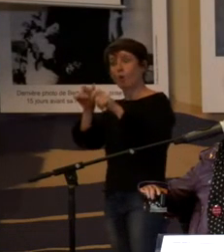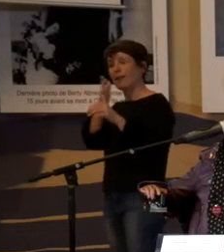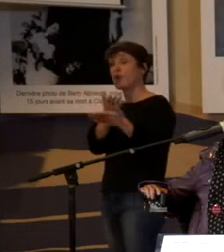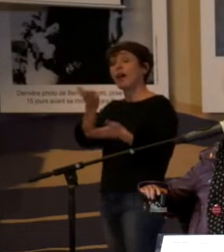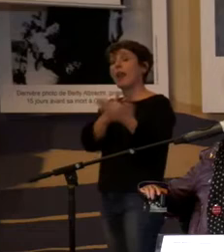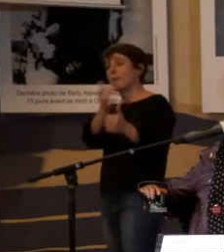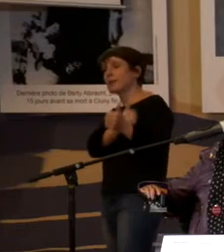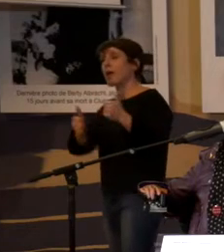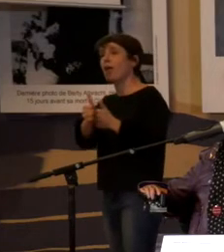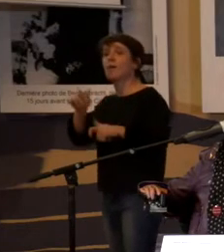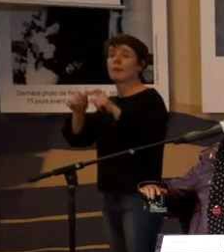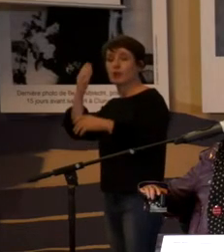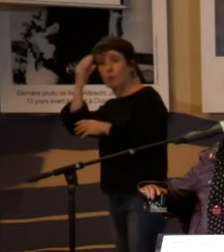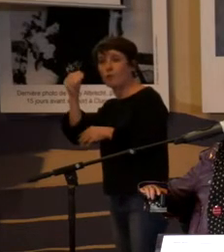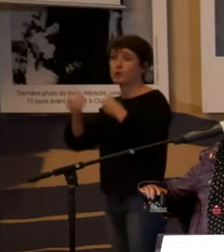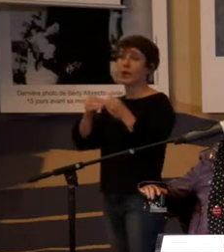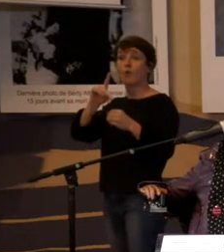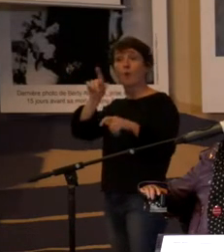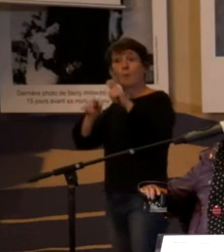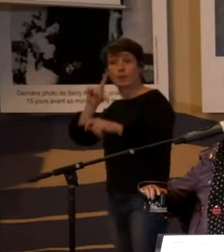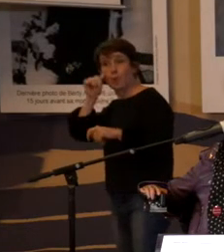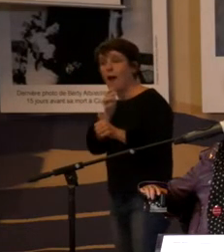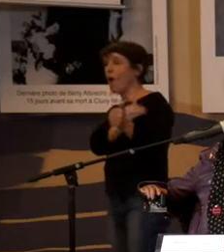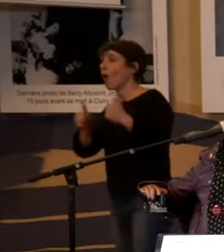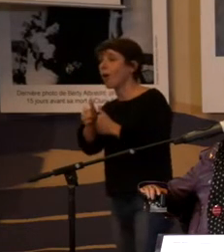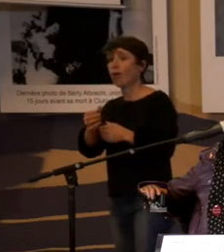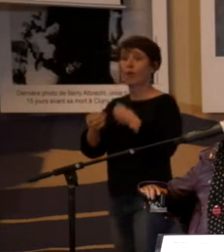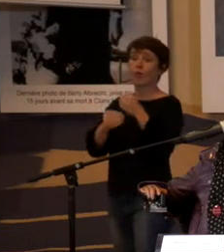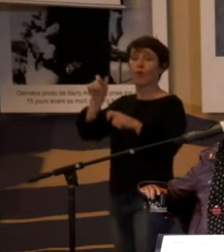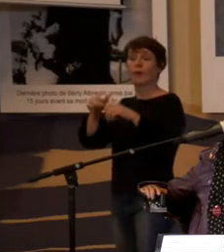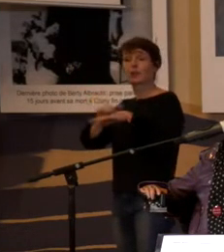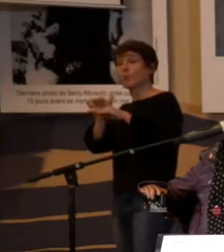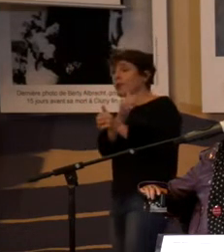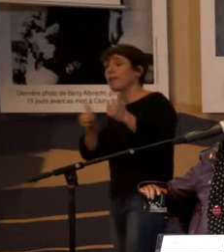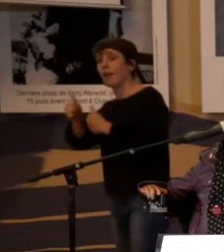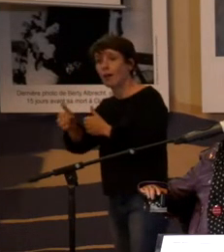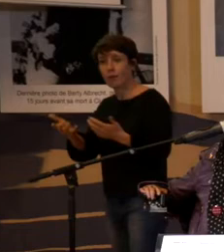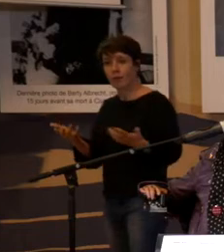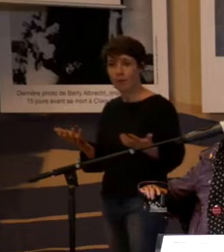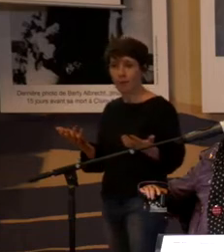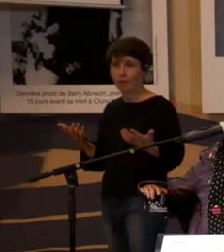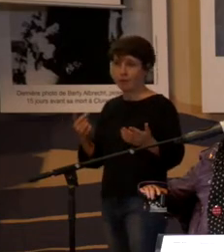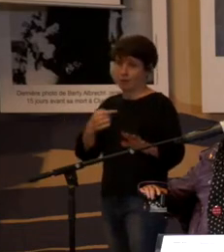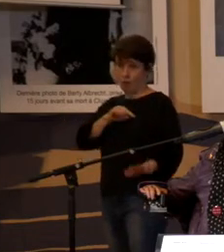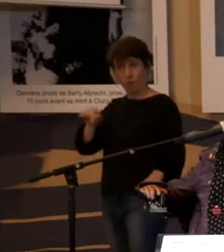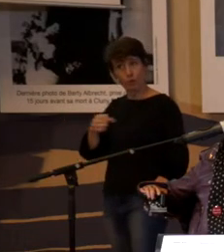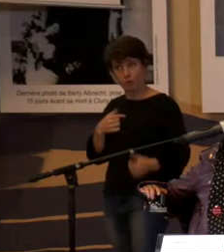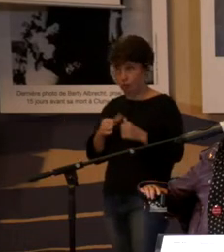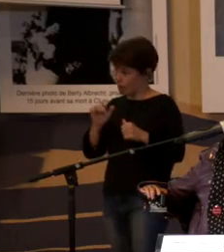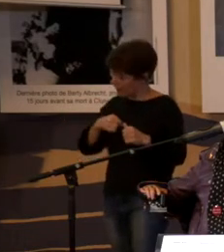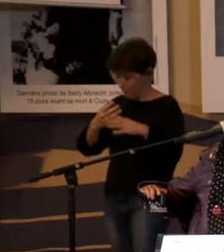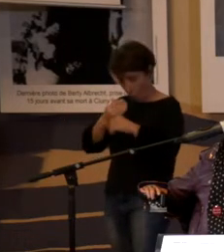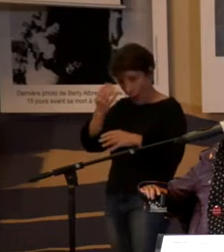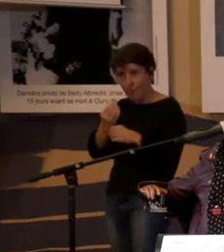parle des professionnels, je parle aussi des parents, je parle des femmes et des hommes politiques. Et pour cela, je pense que nous devons apprendre nos